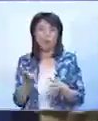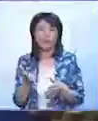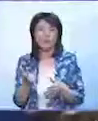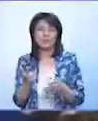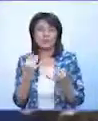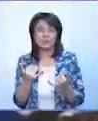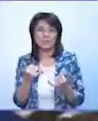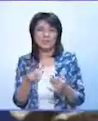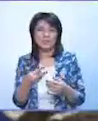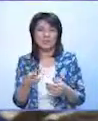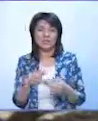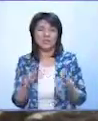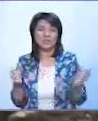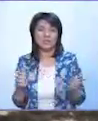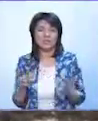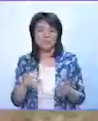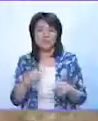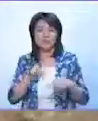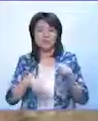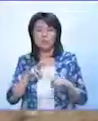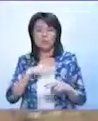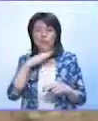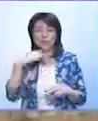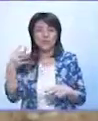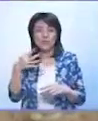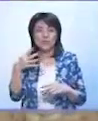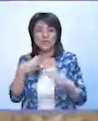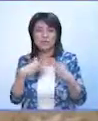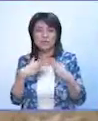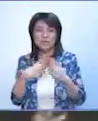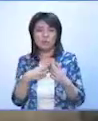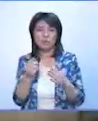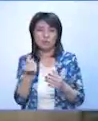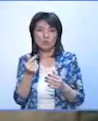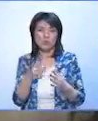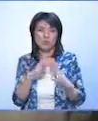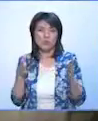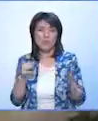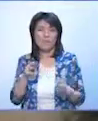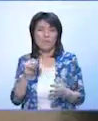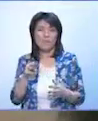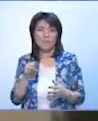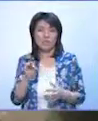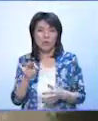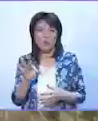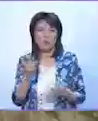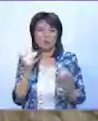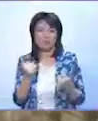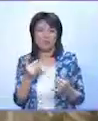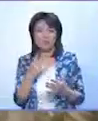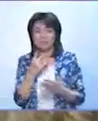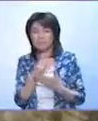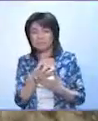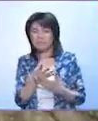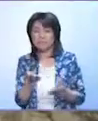для изучения последствий взрывов. Здесь были построены многоэтажные дома и даже создана небольшая линия метро. Сегодня о тех годах напоминают лишь небольшие